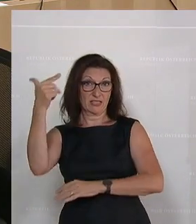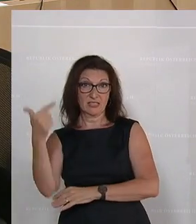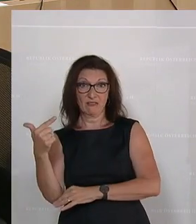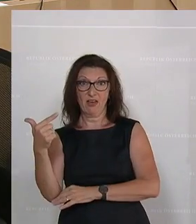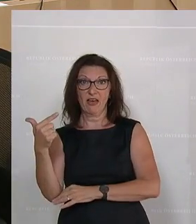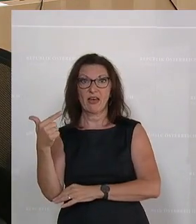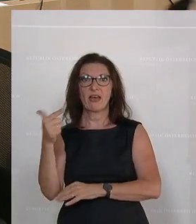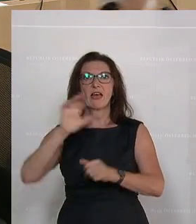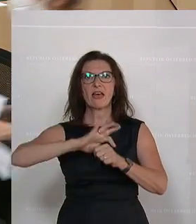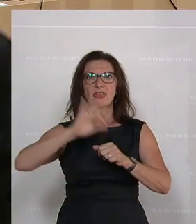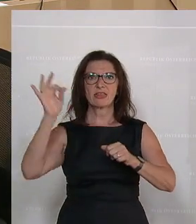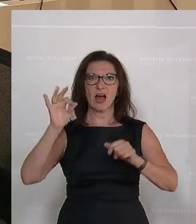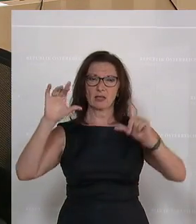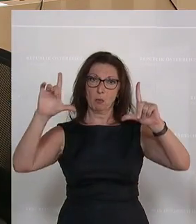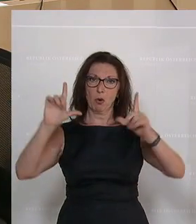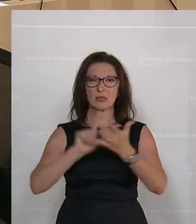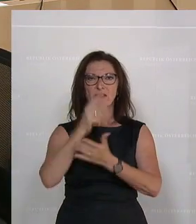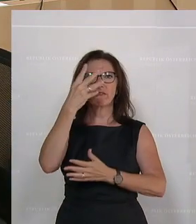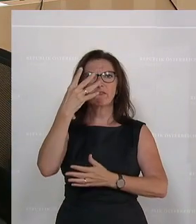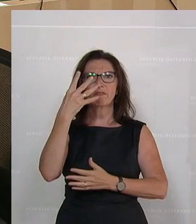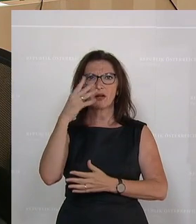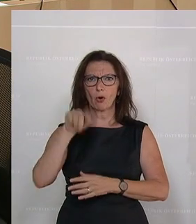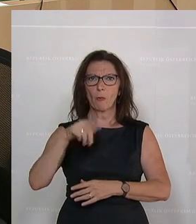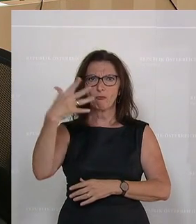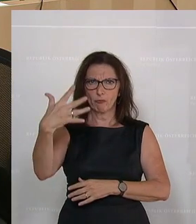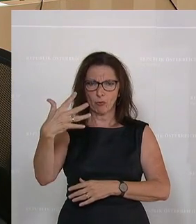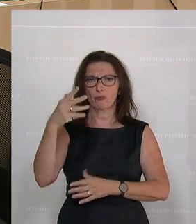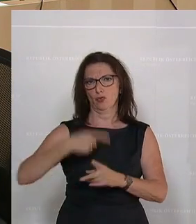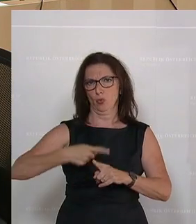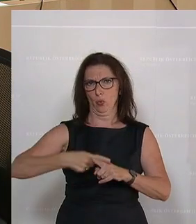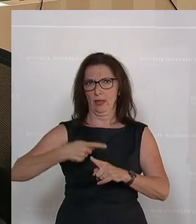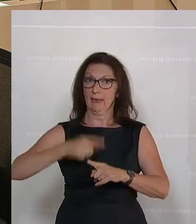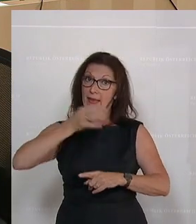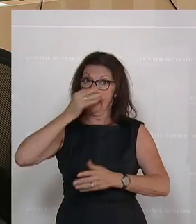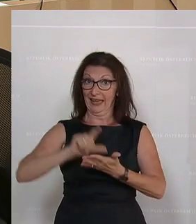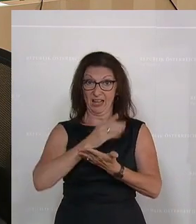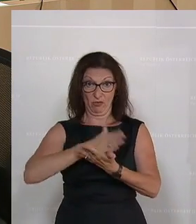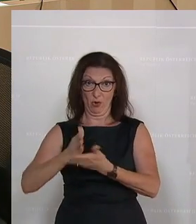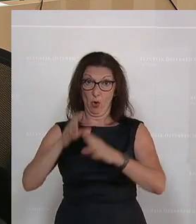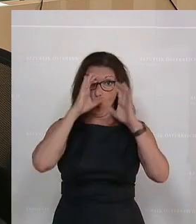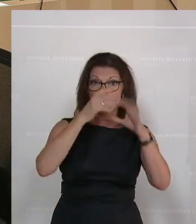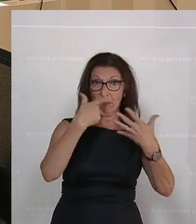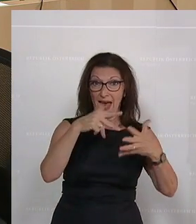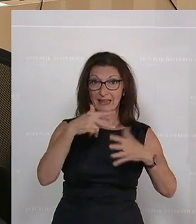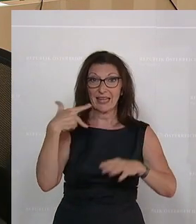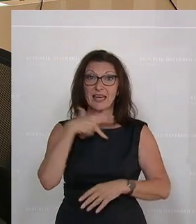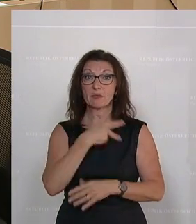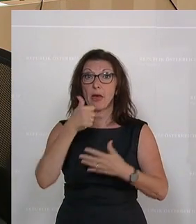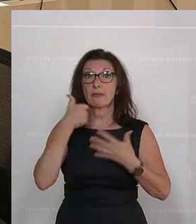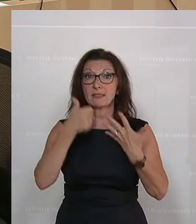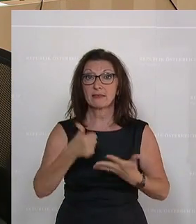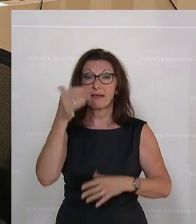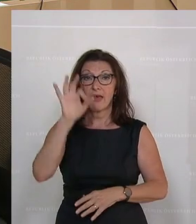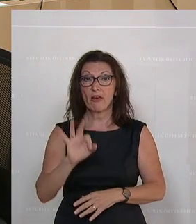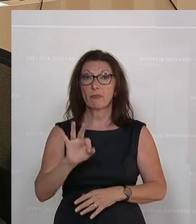bonus für alle regime beschlossen worden weil das wird heute noch beschlossen eine zusätzliche einmalzahlung